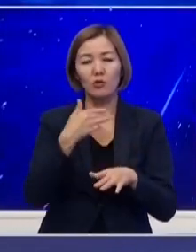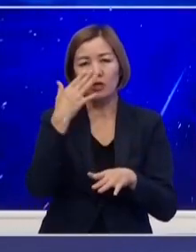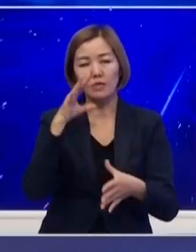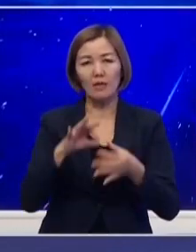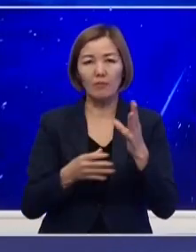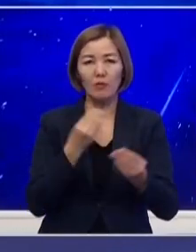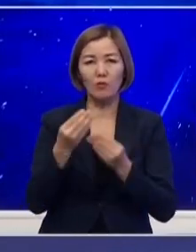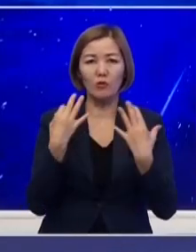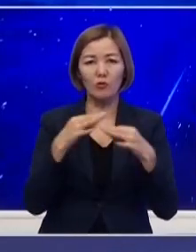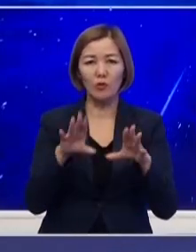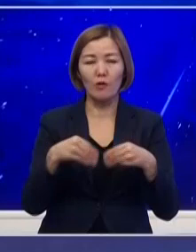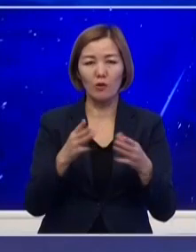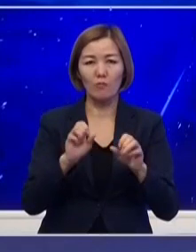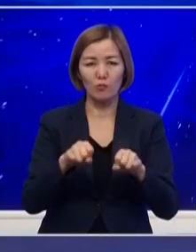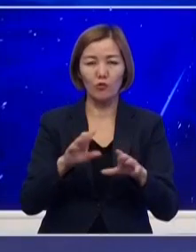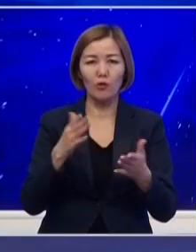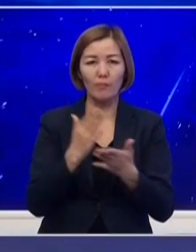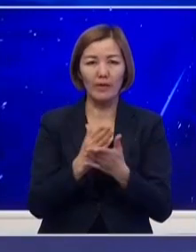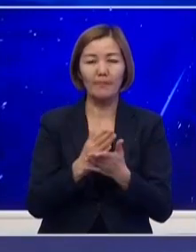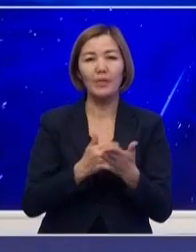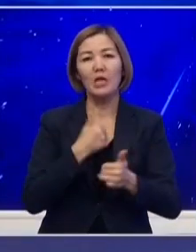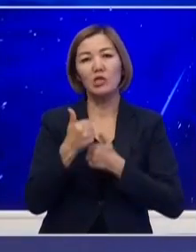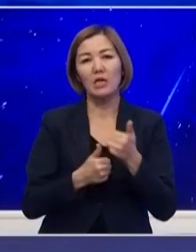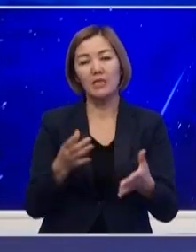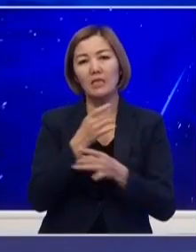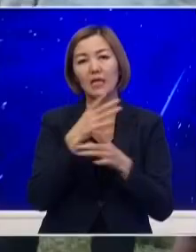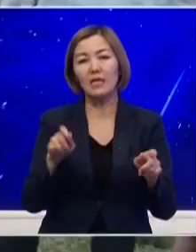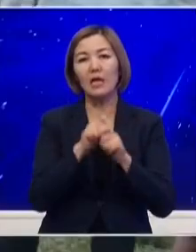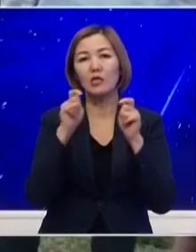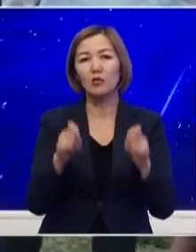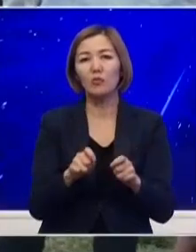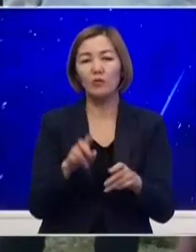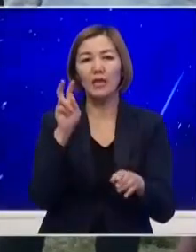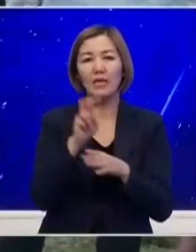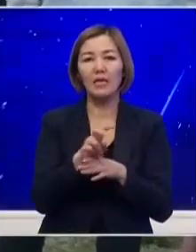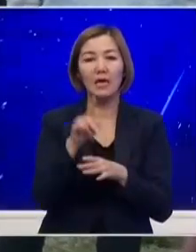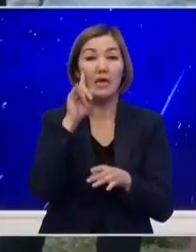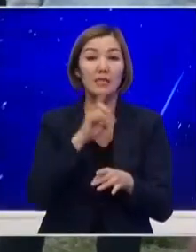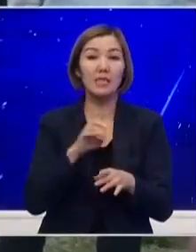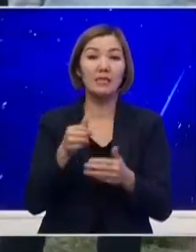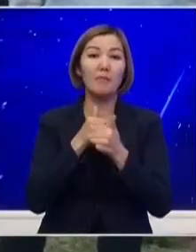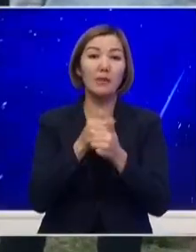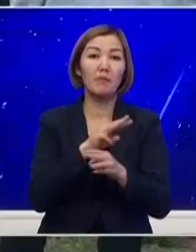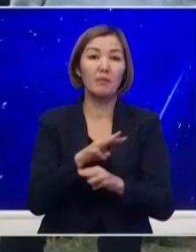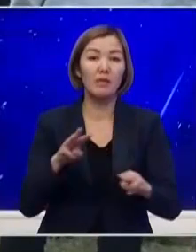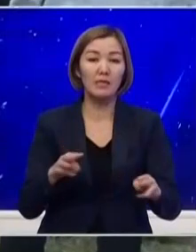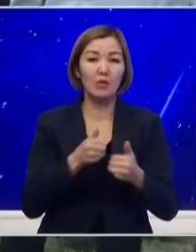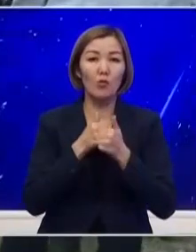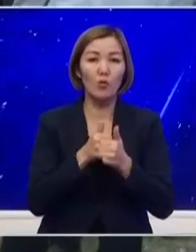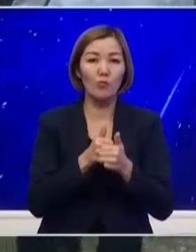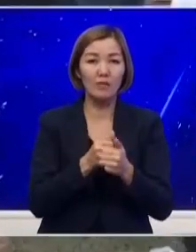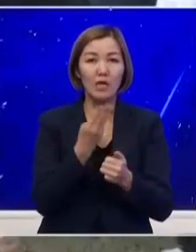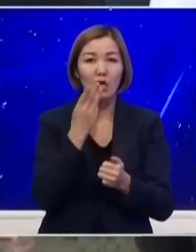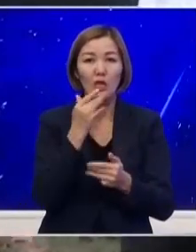жазғы олимпиада ойындарына жолдама алуға мүмкіндіктері бар. Жарыстың салтанатты ашылу рәсіміне келген Қазақстан премьер-министрінің